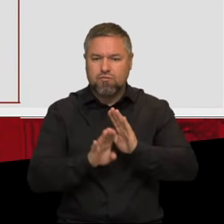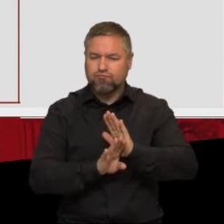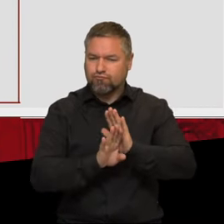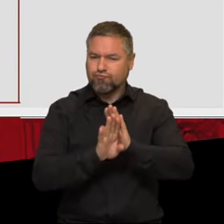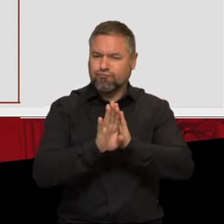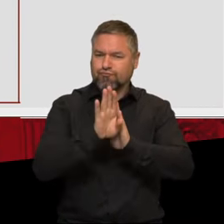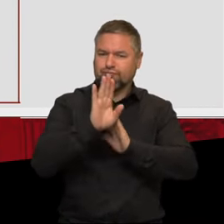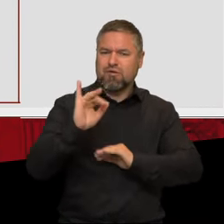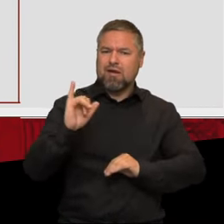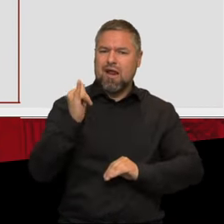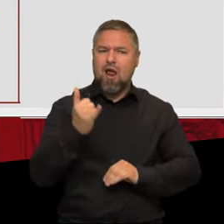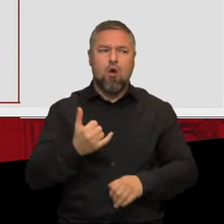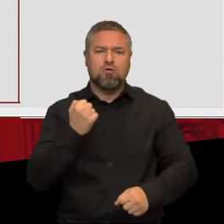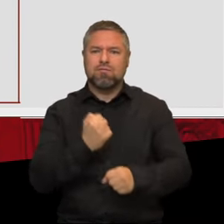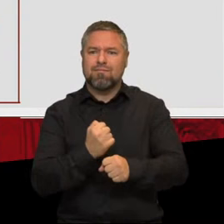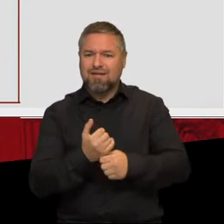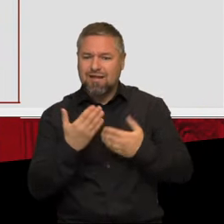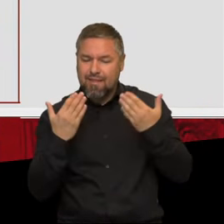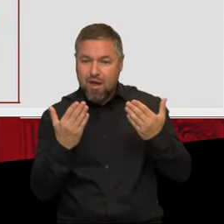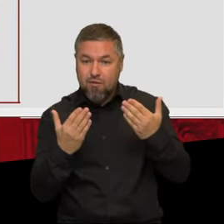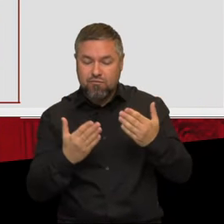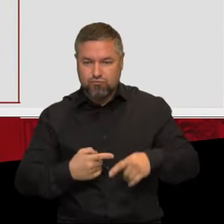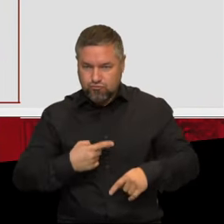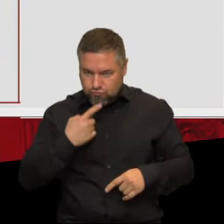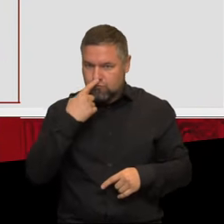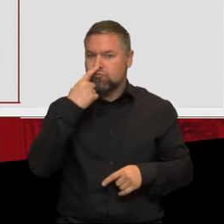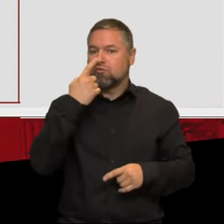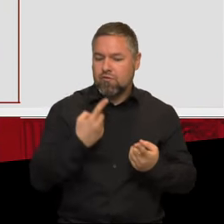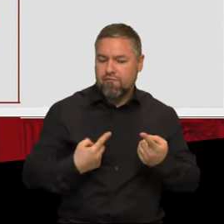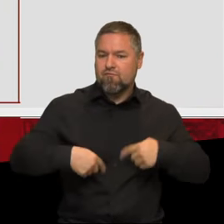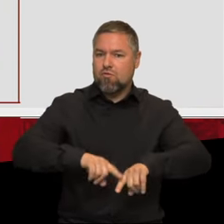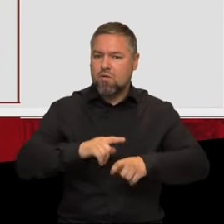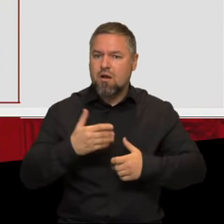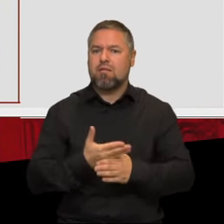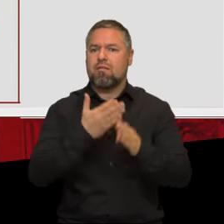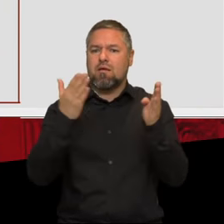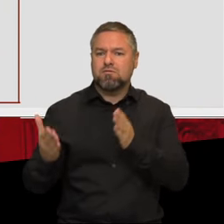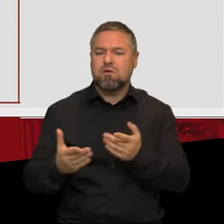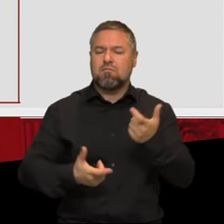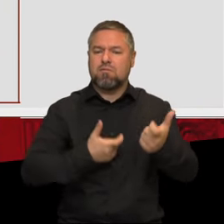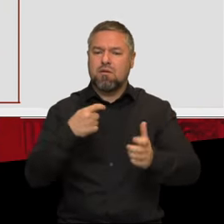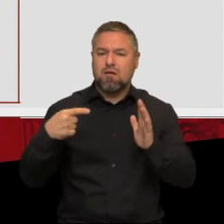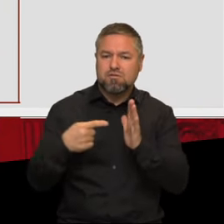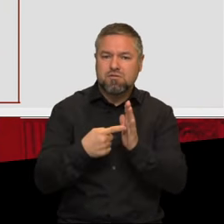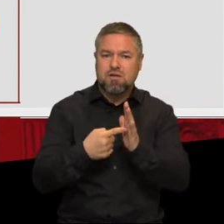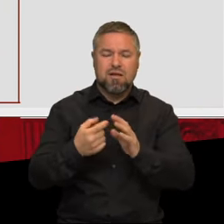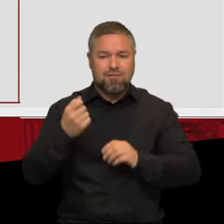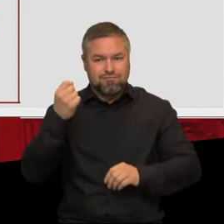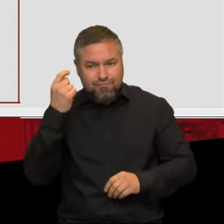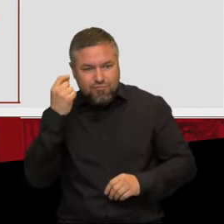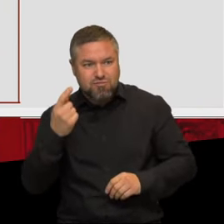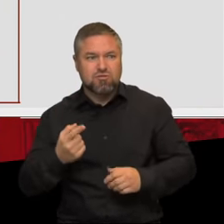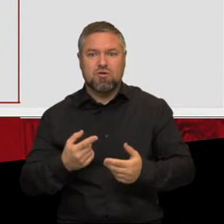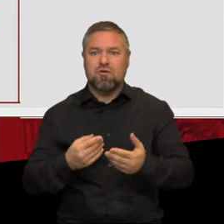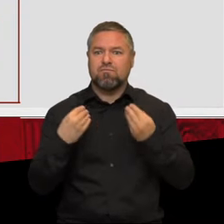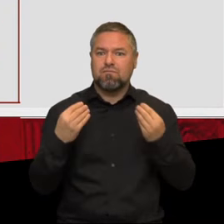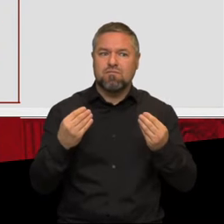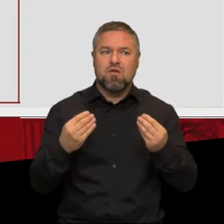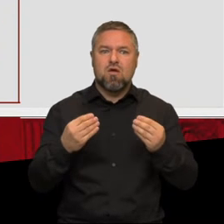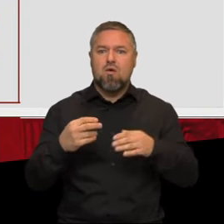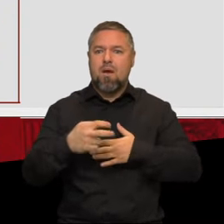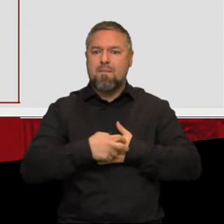podnoszenia jakości pracy naukowej. Z dumą realizujemy kolejne przedsięwzięcia w ramach programu Inicjatywa Doskonałości Uczelnia